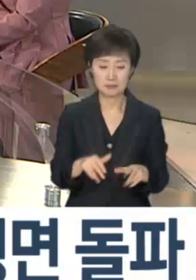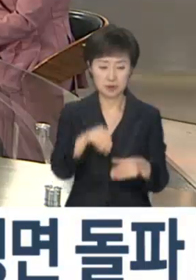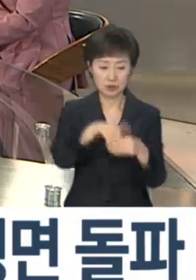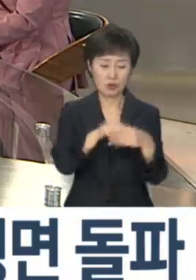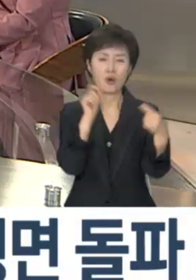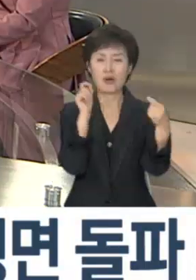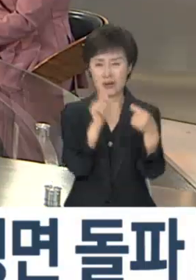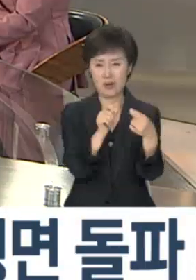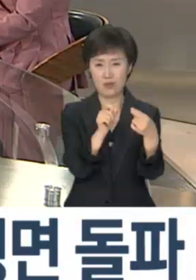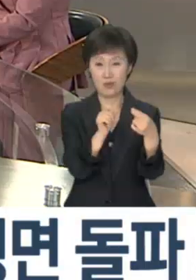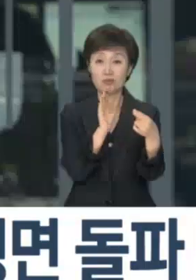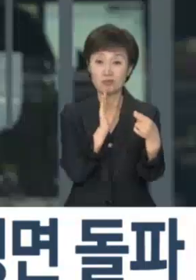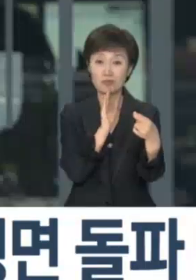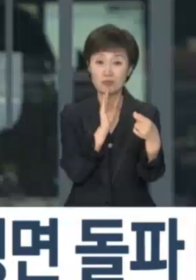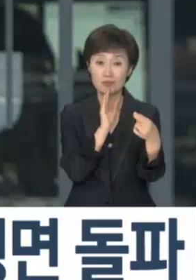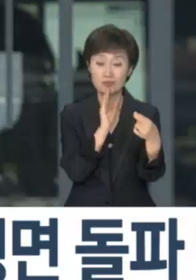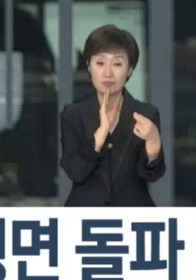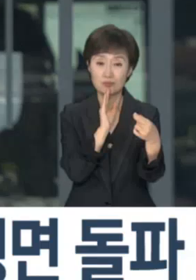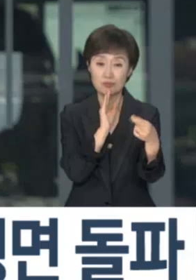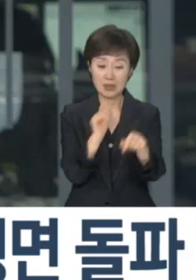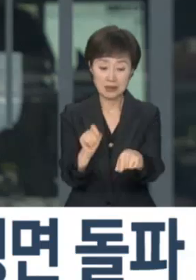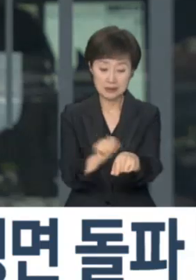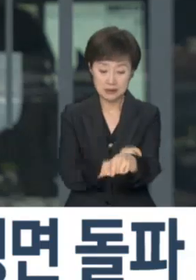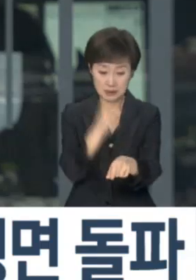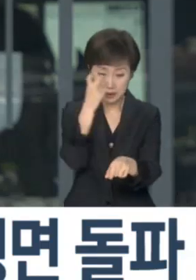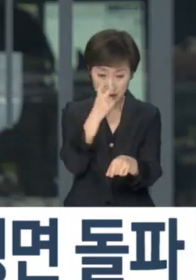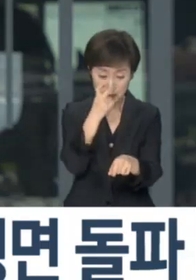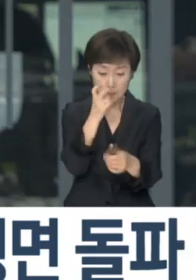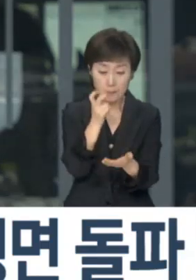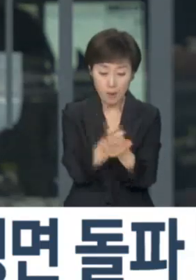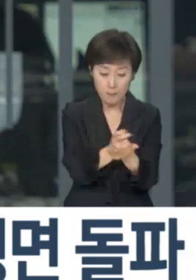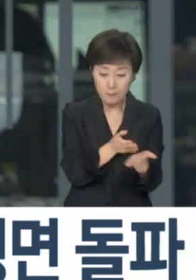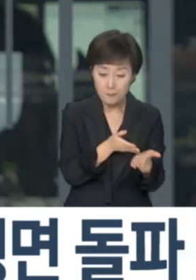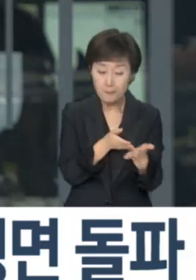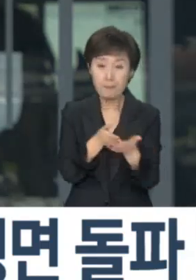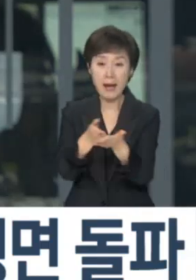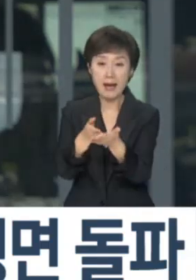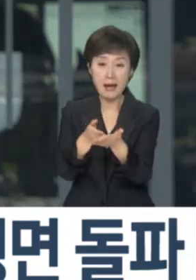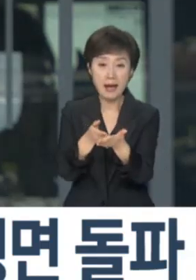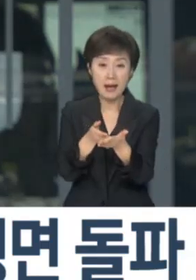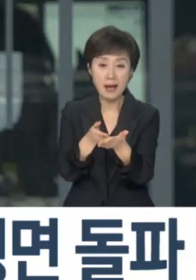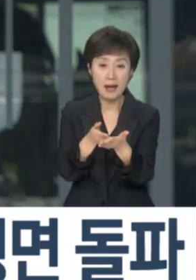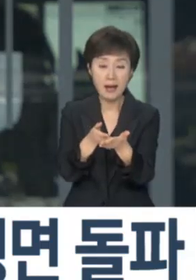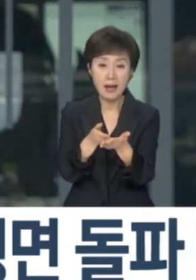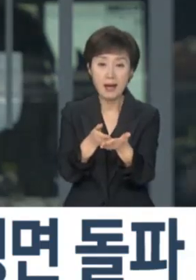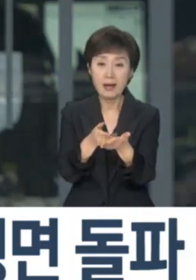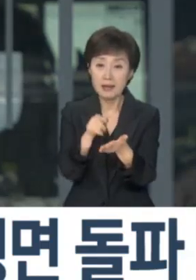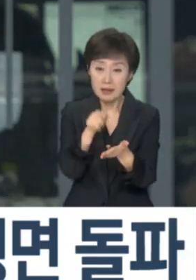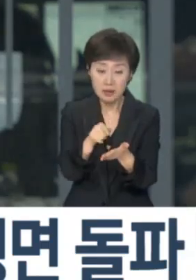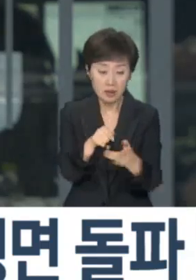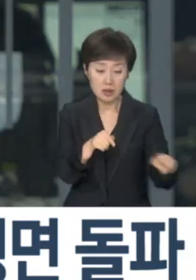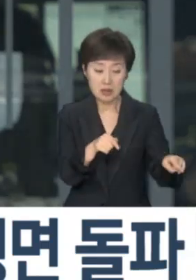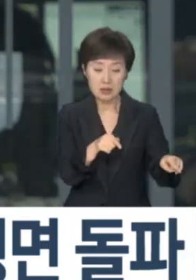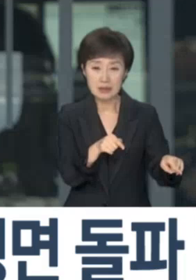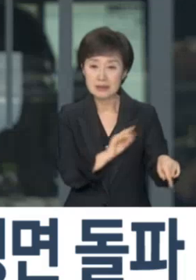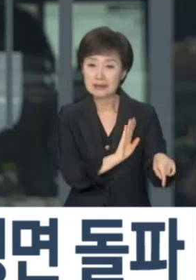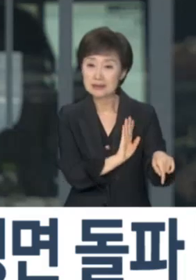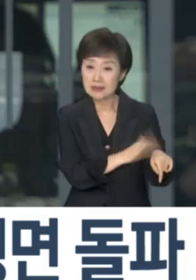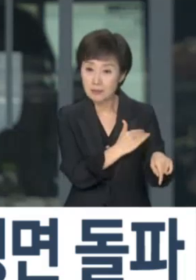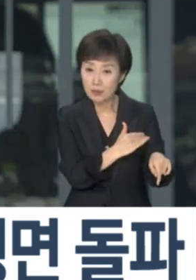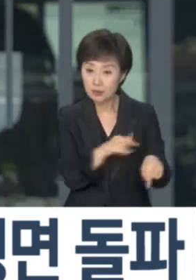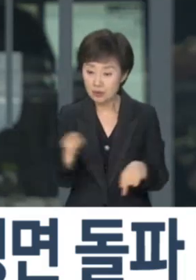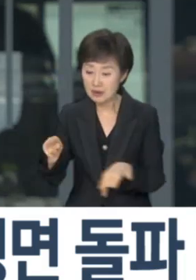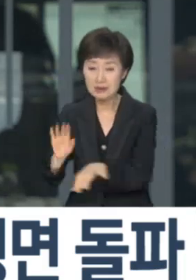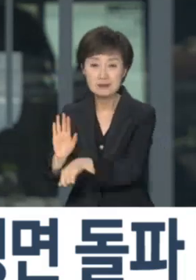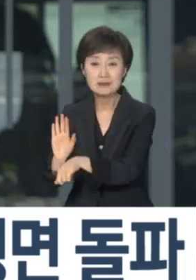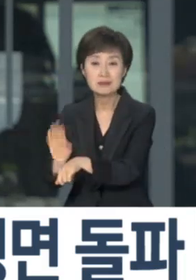얼마 남지 않았잖아요. 네. 그 시기에 맞춰서 이제 이렇게 진행이 되는 것 자체가 민주당의 어떤 책임 소재를